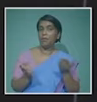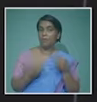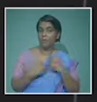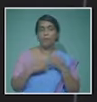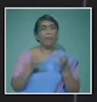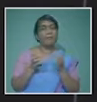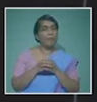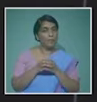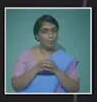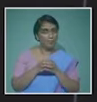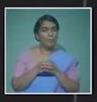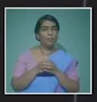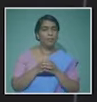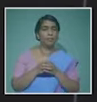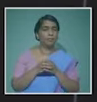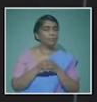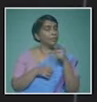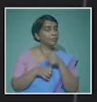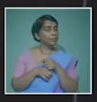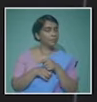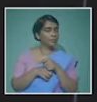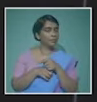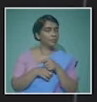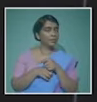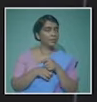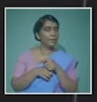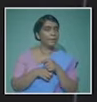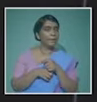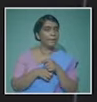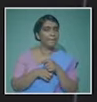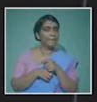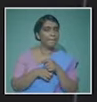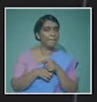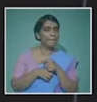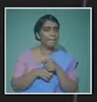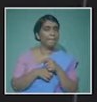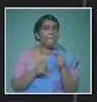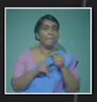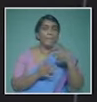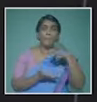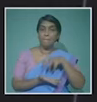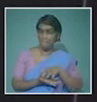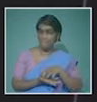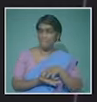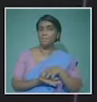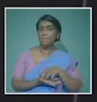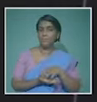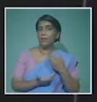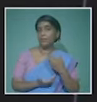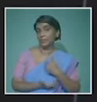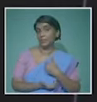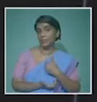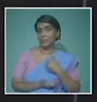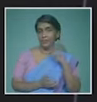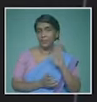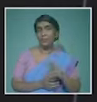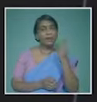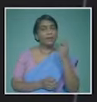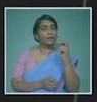இதா சாவக்கேடு. 2008ஆம் ஆண்டுக்கு பின்னர் குக்கிராமங்களே எல்லா இடங்களுக்கும் மின்சாரம் கொடுத்ததா